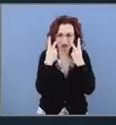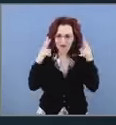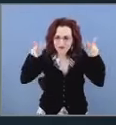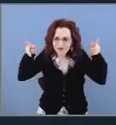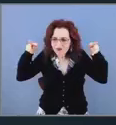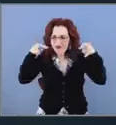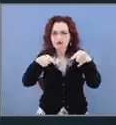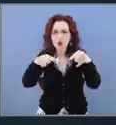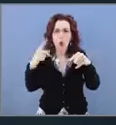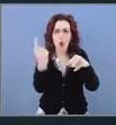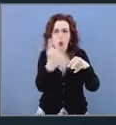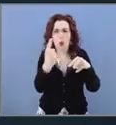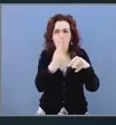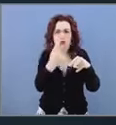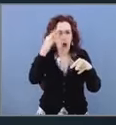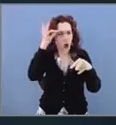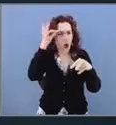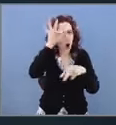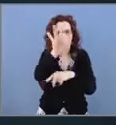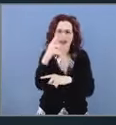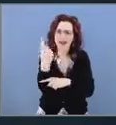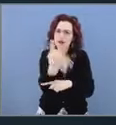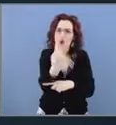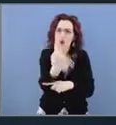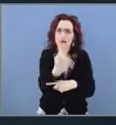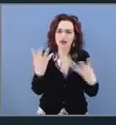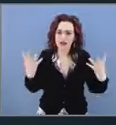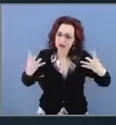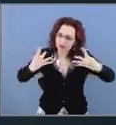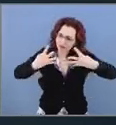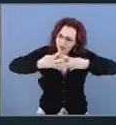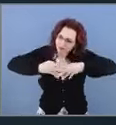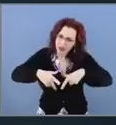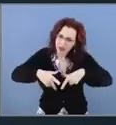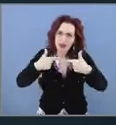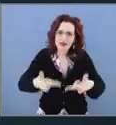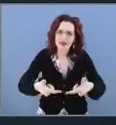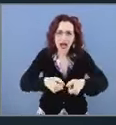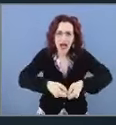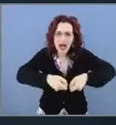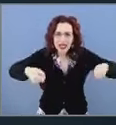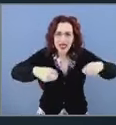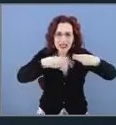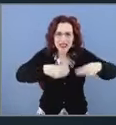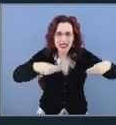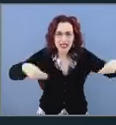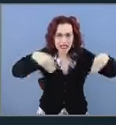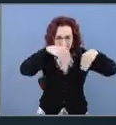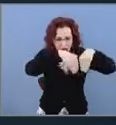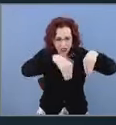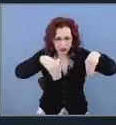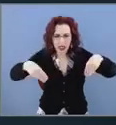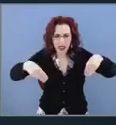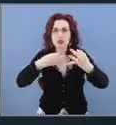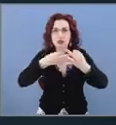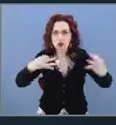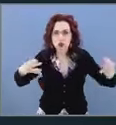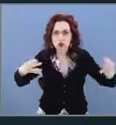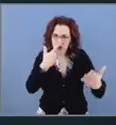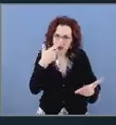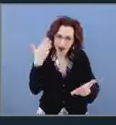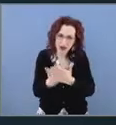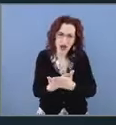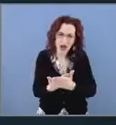per provare a costruire la cassetta degli attrezzi giusta per accompagnare il sistema produttivo a vincere le sfide del